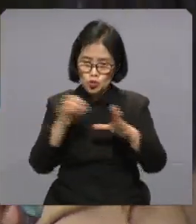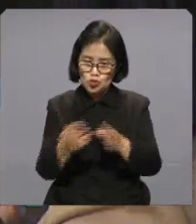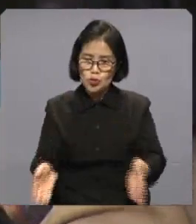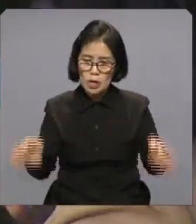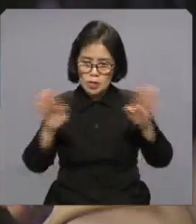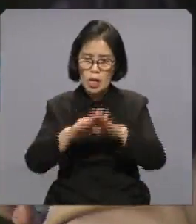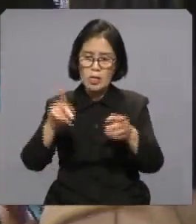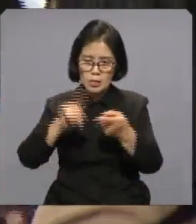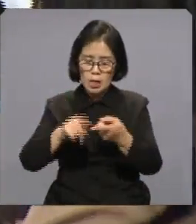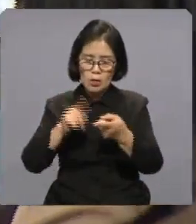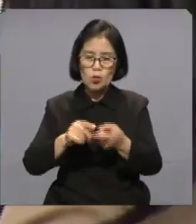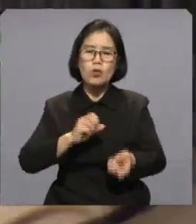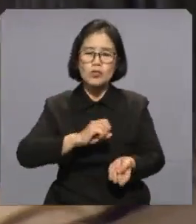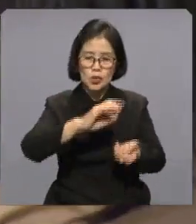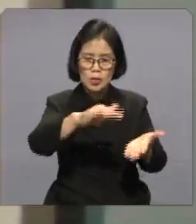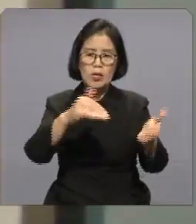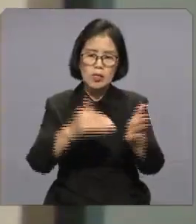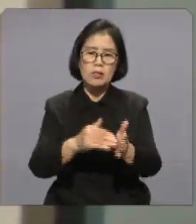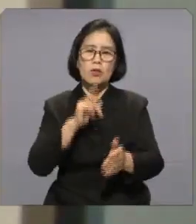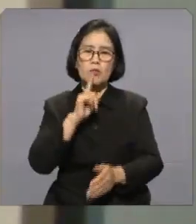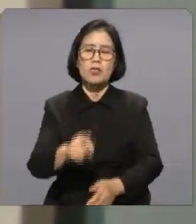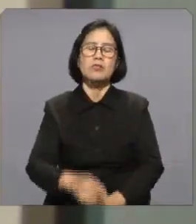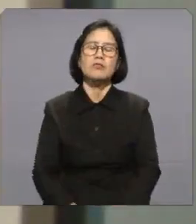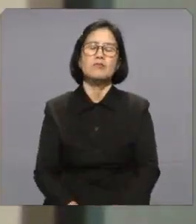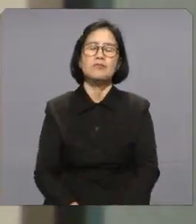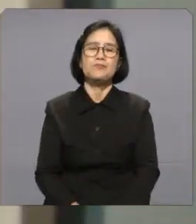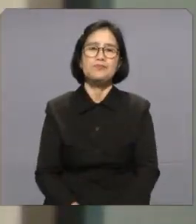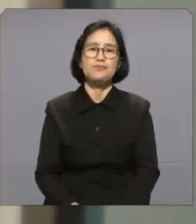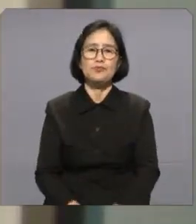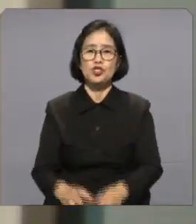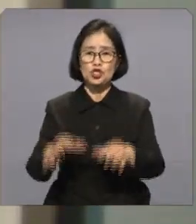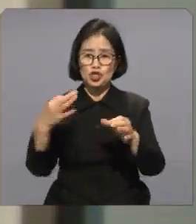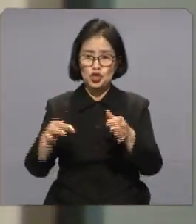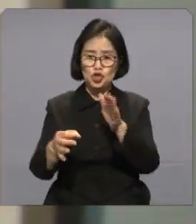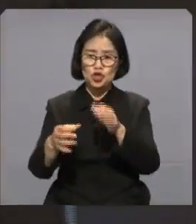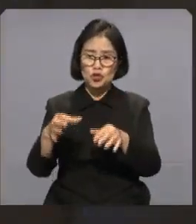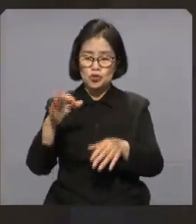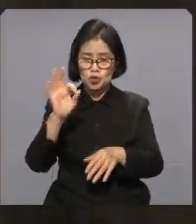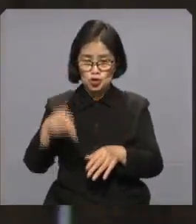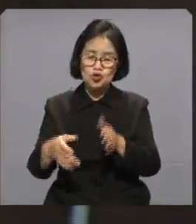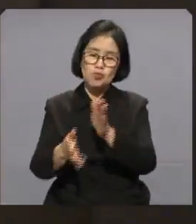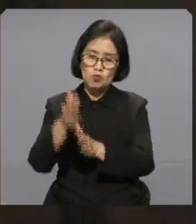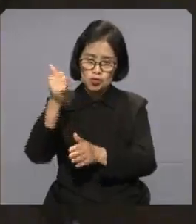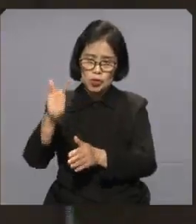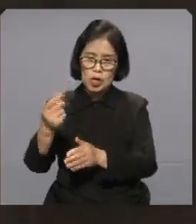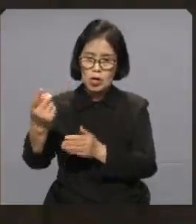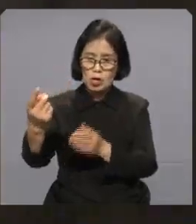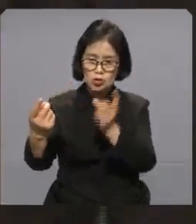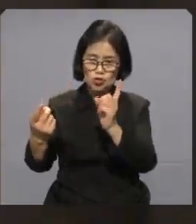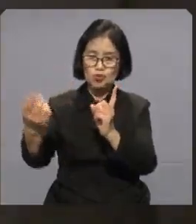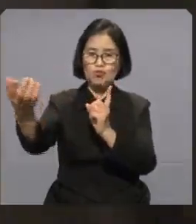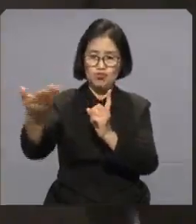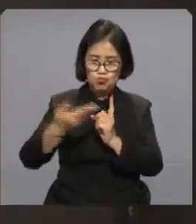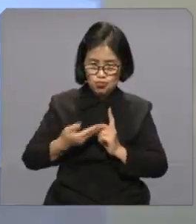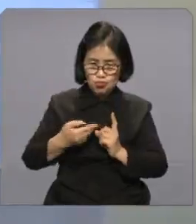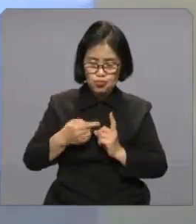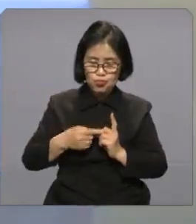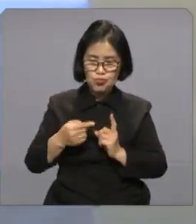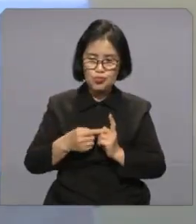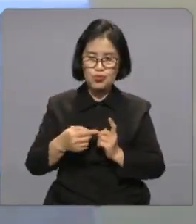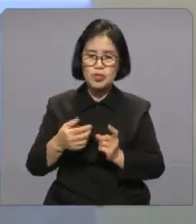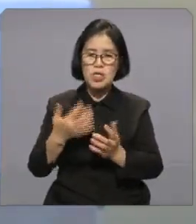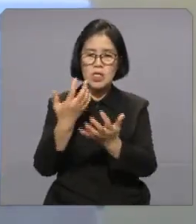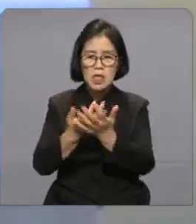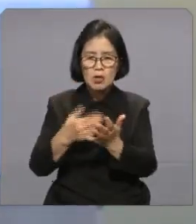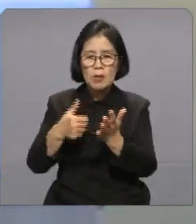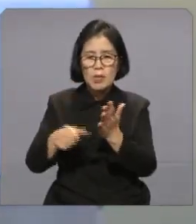부원장에게 전했다는 취지로 주장했습니다. 검찰은 유전 본부장에게서 넘겨받은 휴대전화 클라우드 비밀번호로 자료를